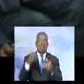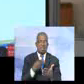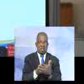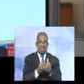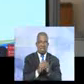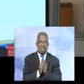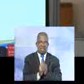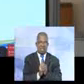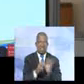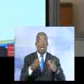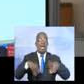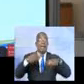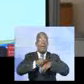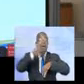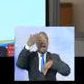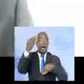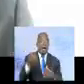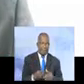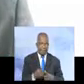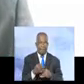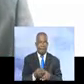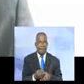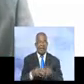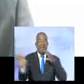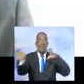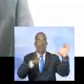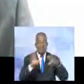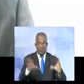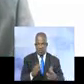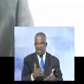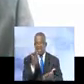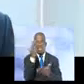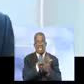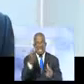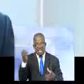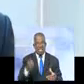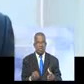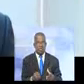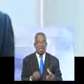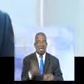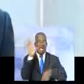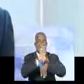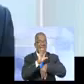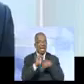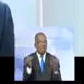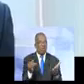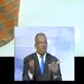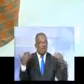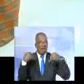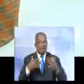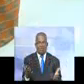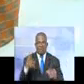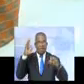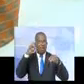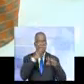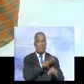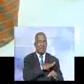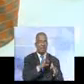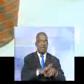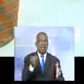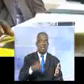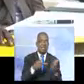activités ont été présentées à tous les acteurs, selon le représentant de l'ONU Habitat, la Côte d'Ivoire bénéficie de ce projet du fait de